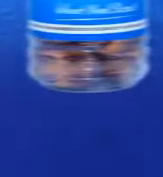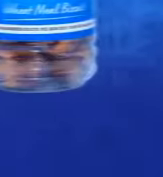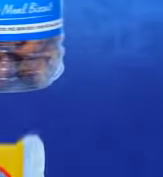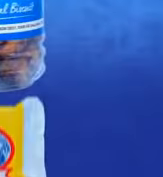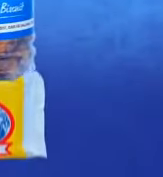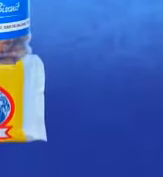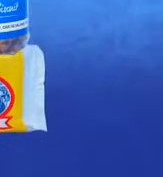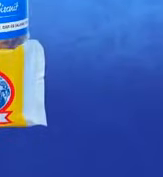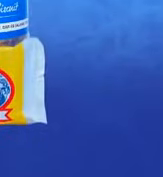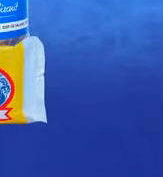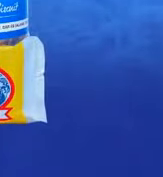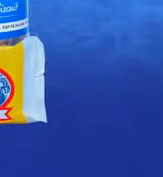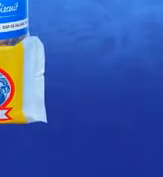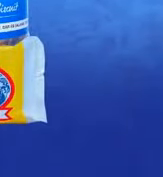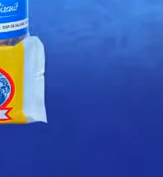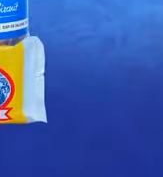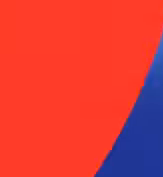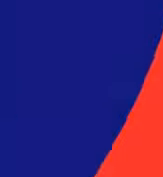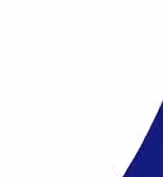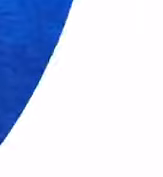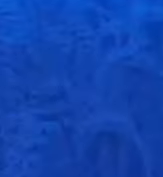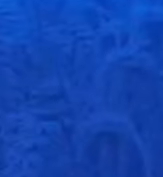0654840261.